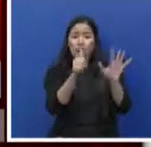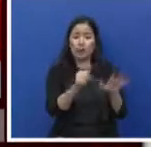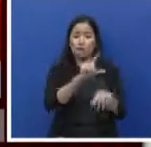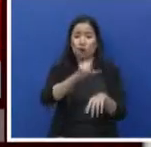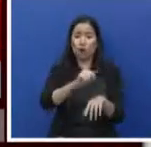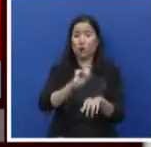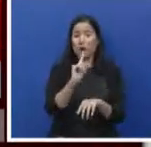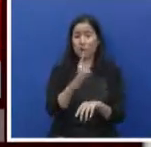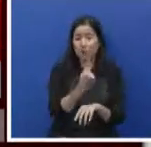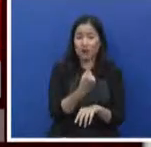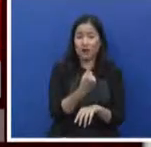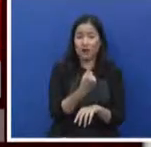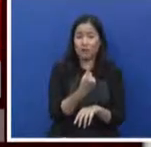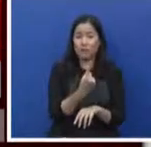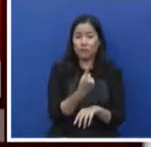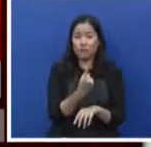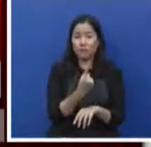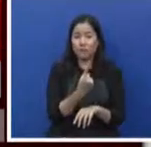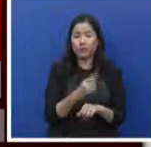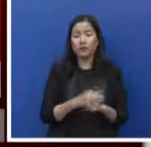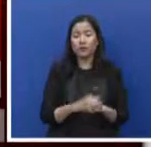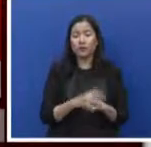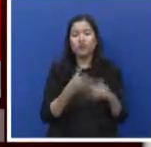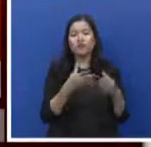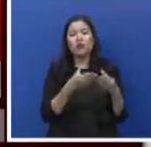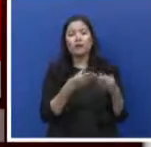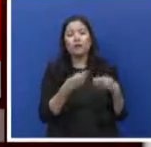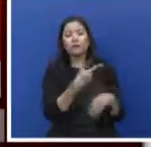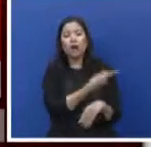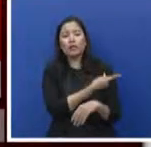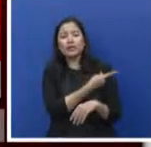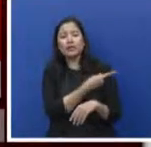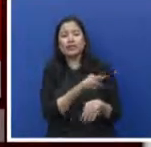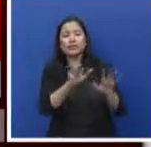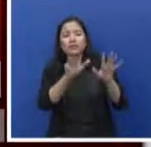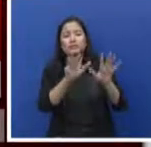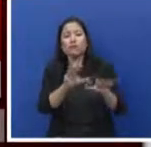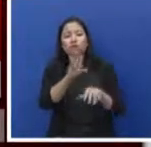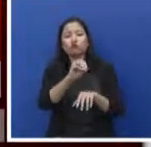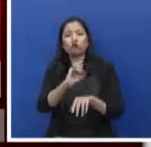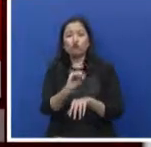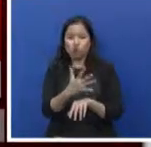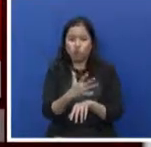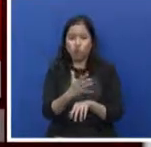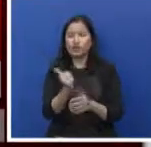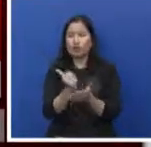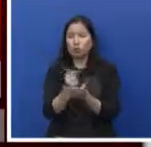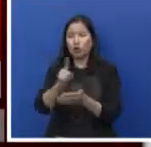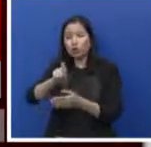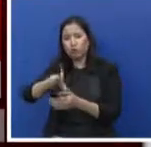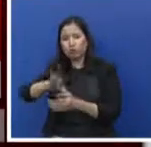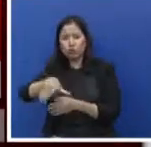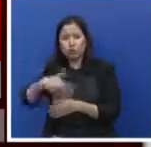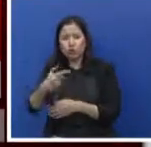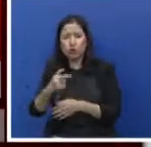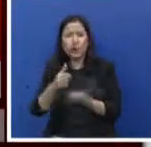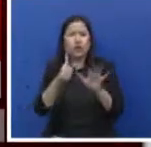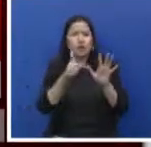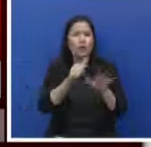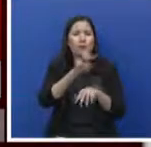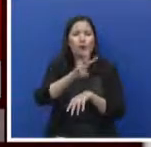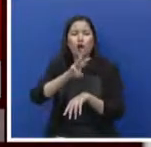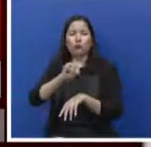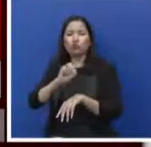bisa memperoleh vaksin sebesar 90 juta dari kebutuhan sekitar 163 juta